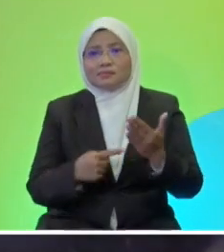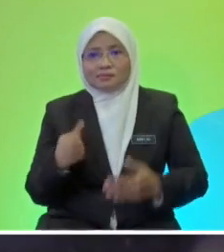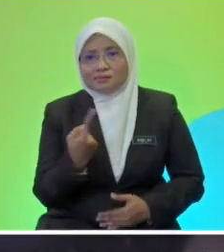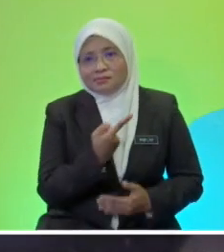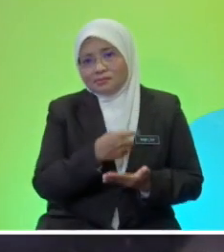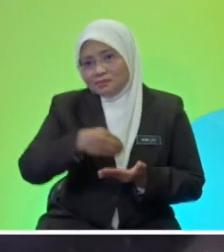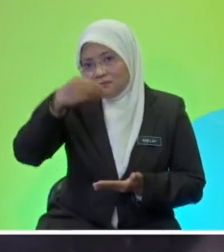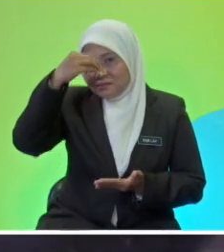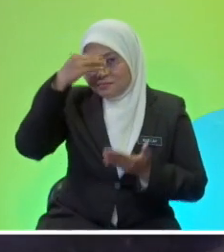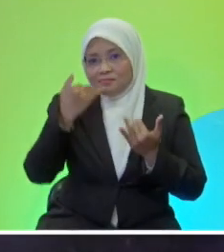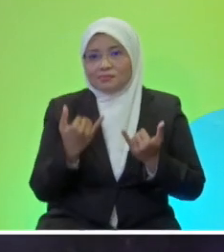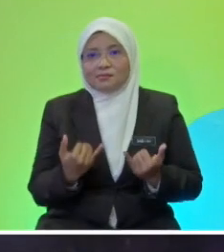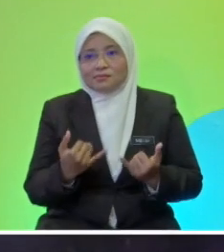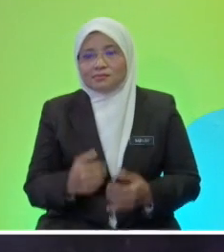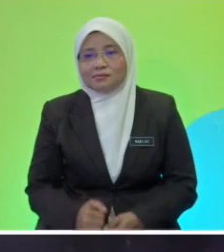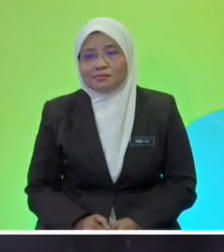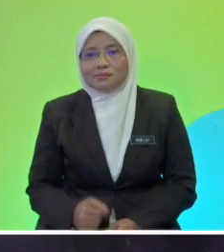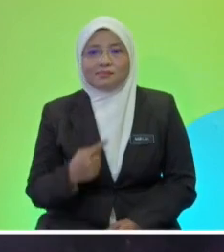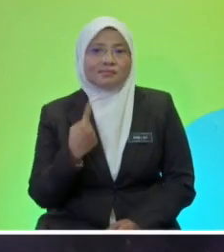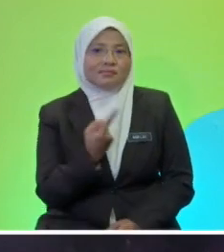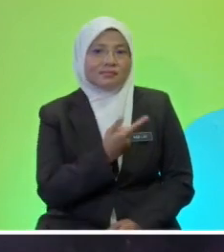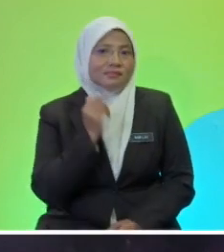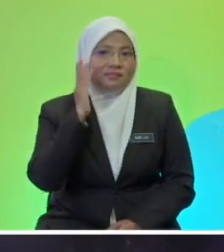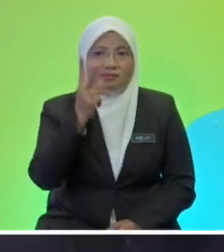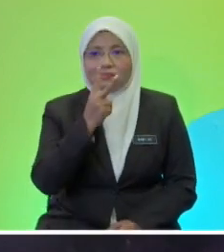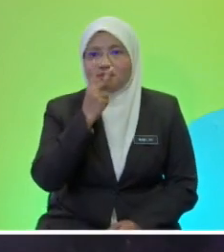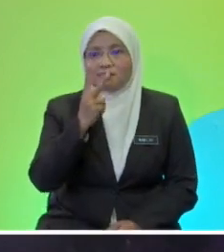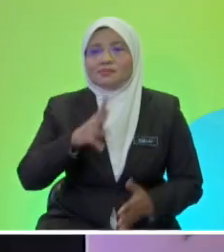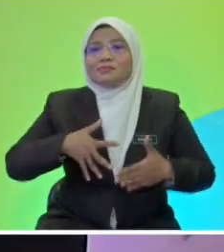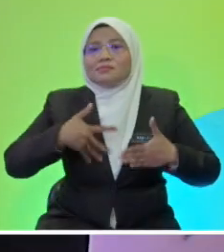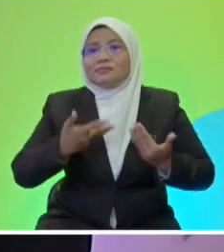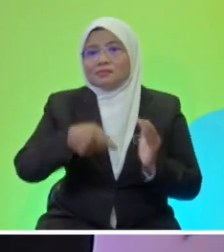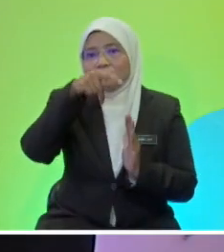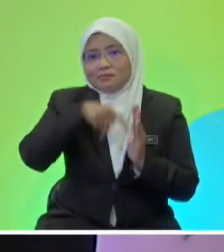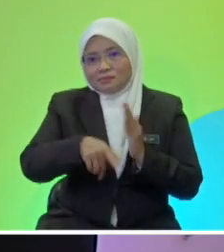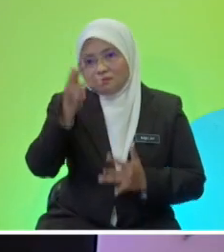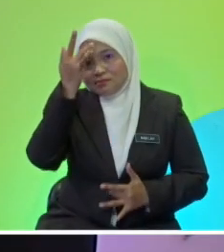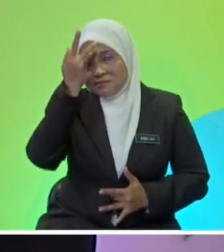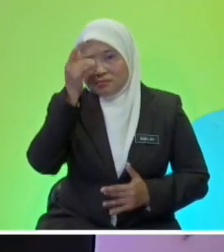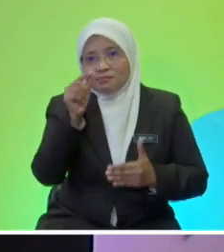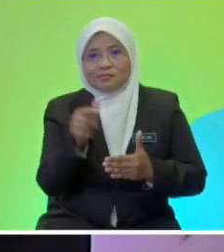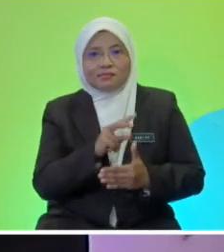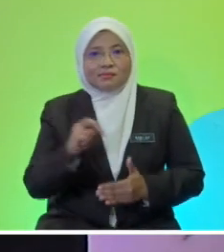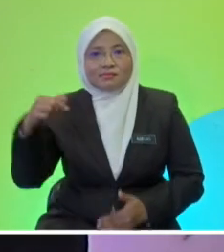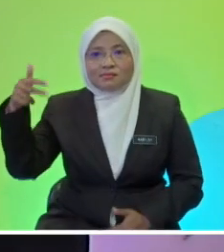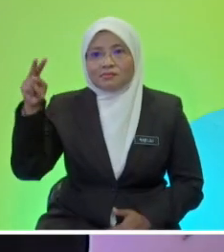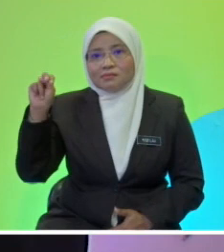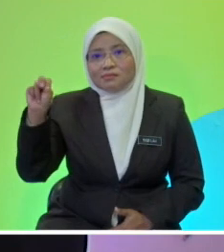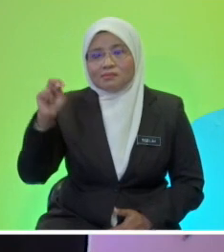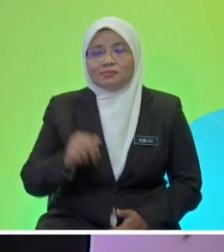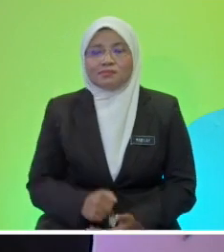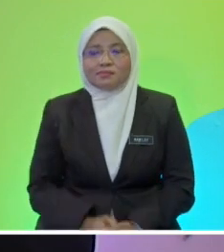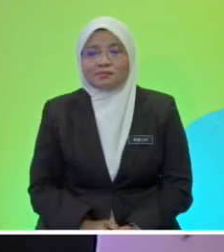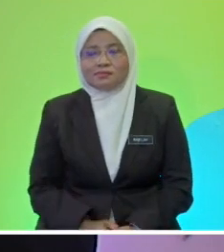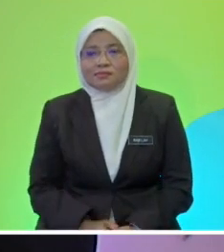Oke kita akan tengok Bagaimanakah penyakit gangguan jin tadi oke daripada DNA tadi yang kita